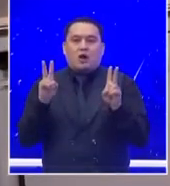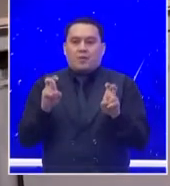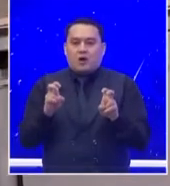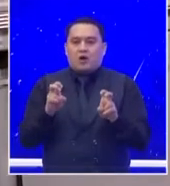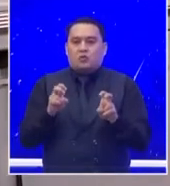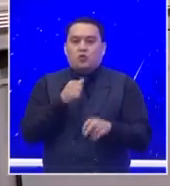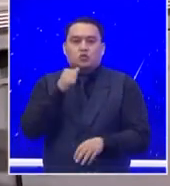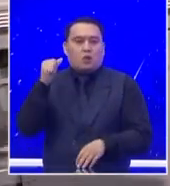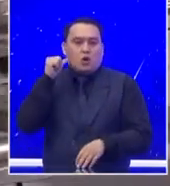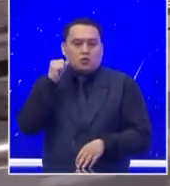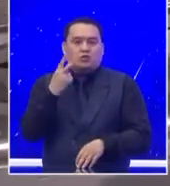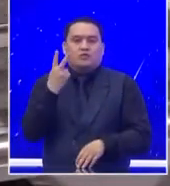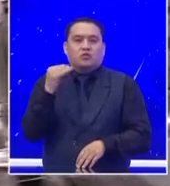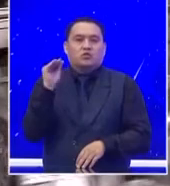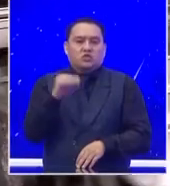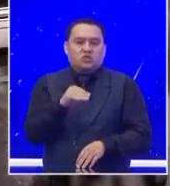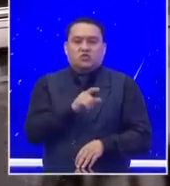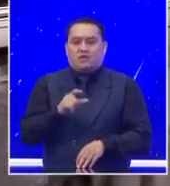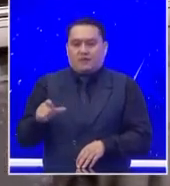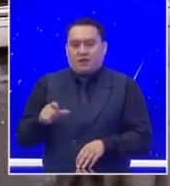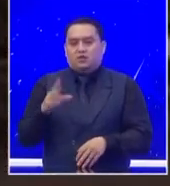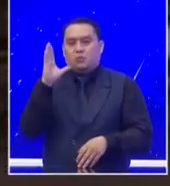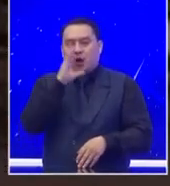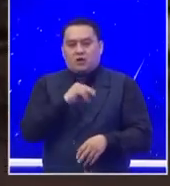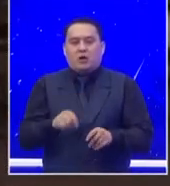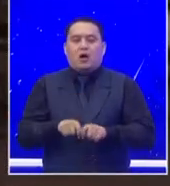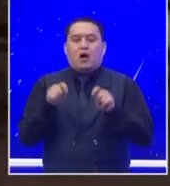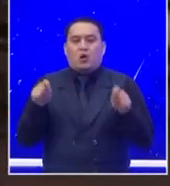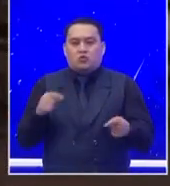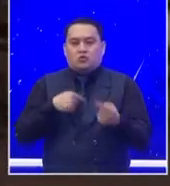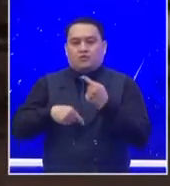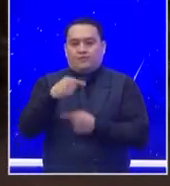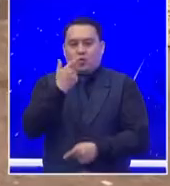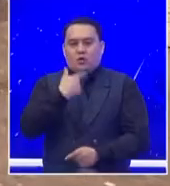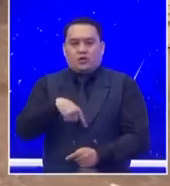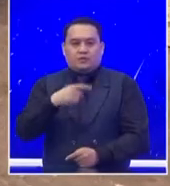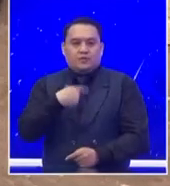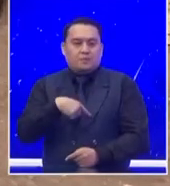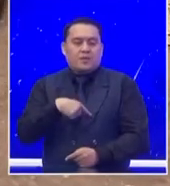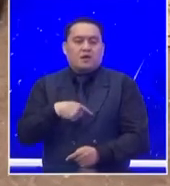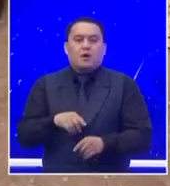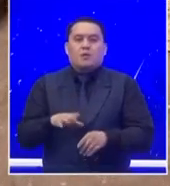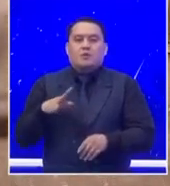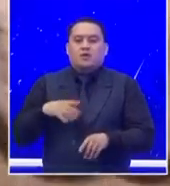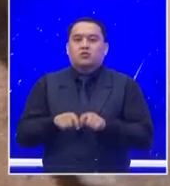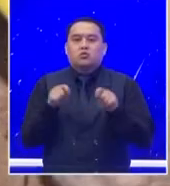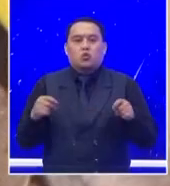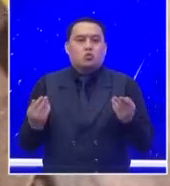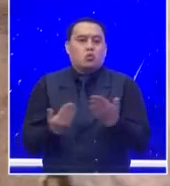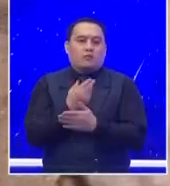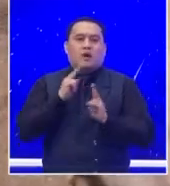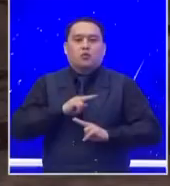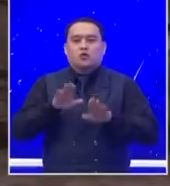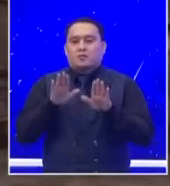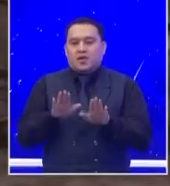которой в прошлом году около 2500 человек смогли открыть свое собственное дело. Столько же было создано новых